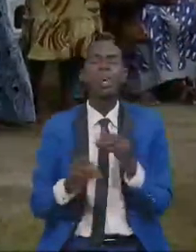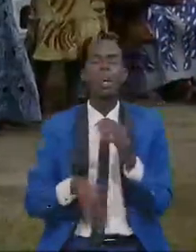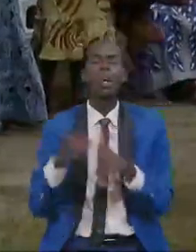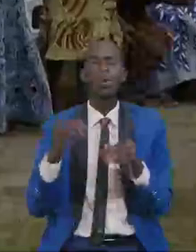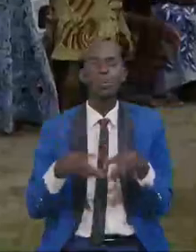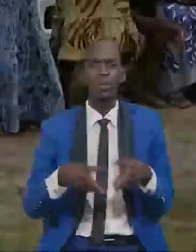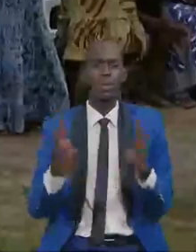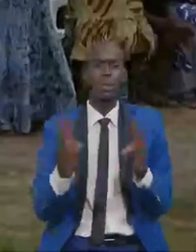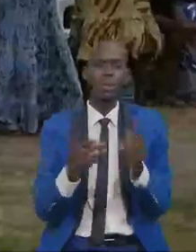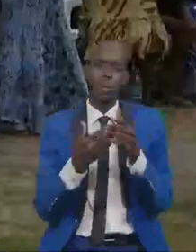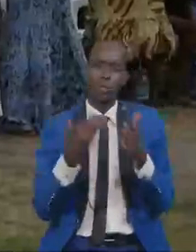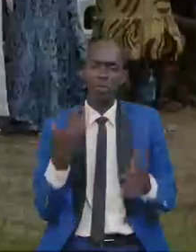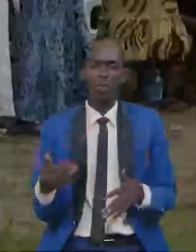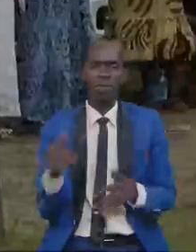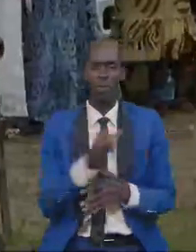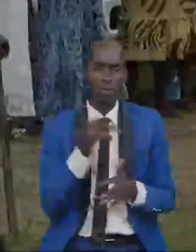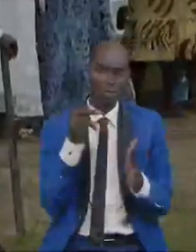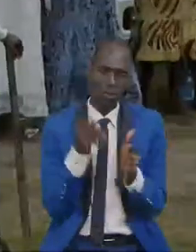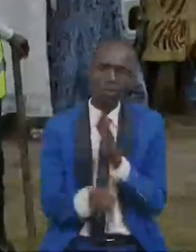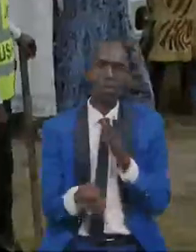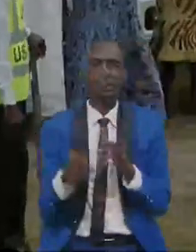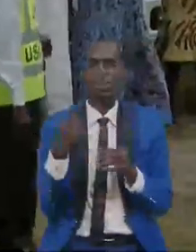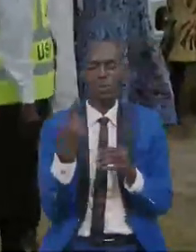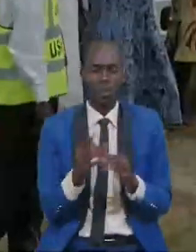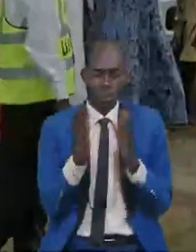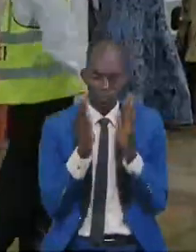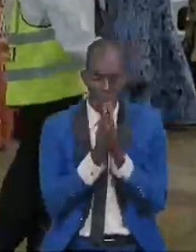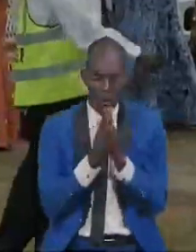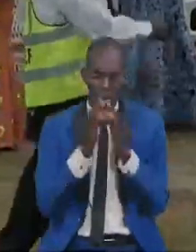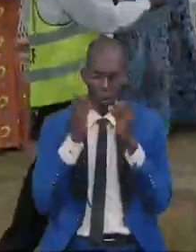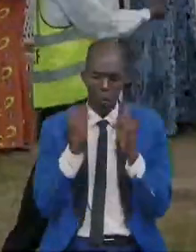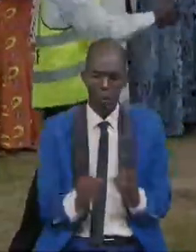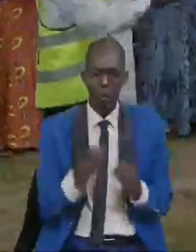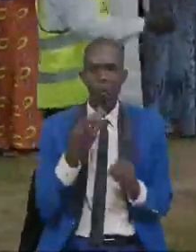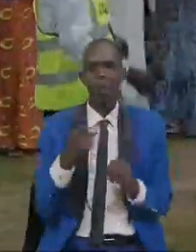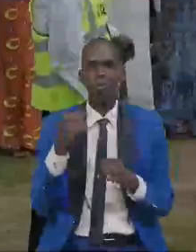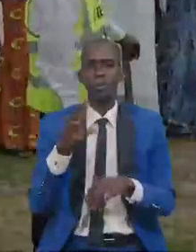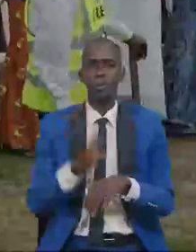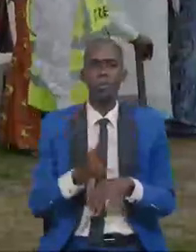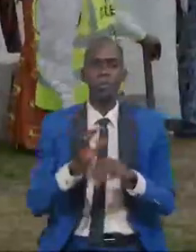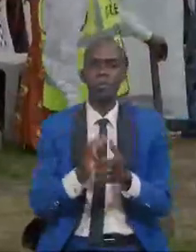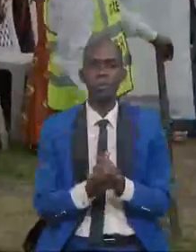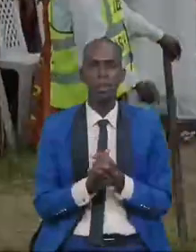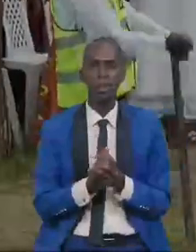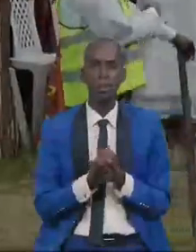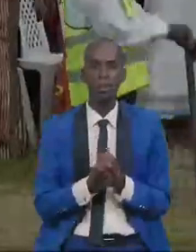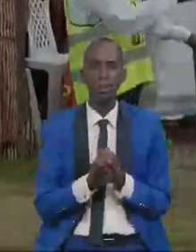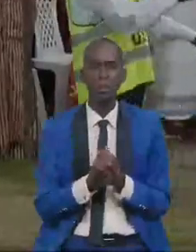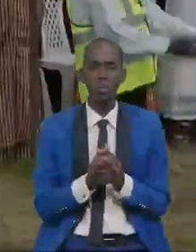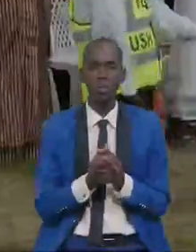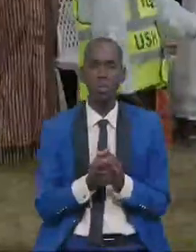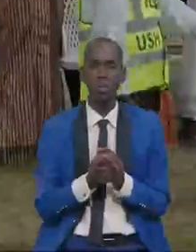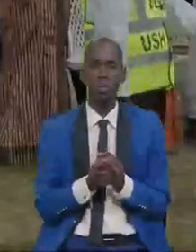chassez-les de là avant qu'ils ne détruise la puissance de prière de